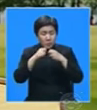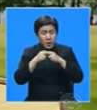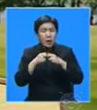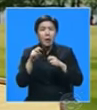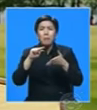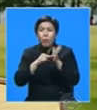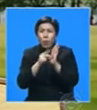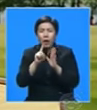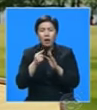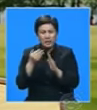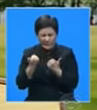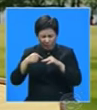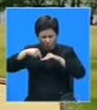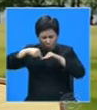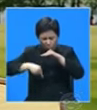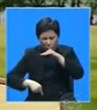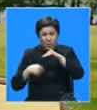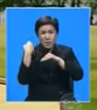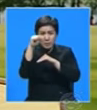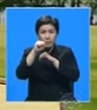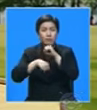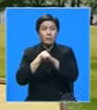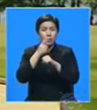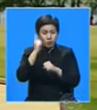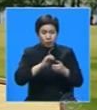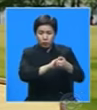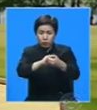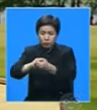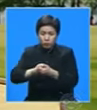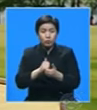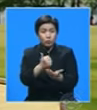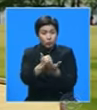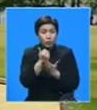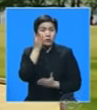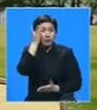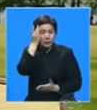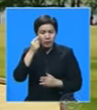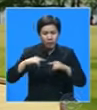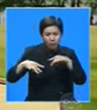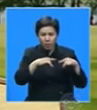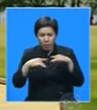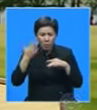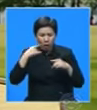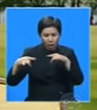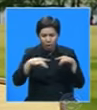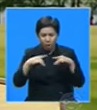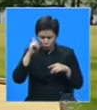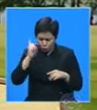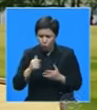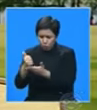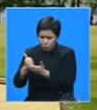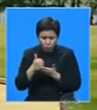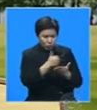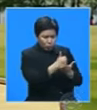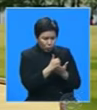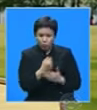การควบคุมอำนาจ22พฤษภาดังนั้นต้องร่วมกันคิดร่วมมือช่วยกันทำนะครับแม้กระทั่งใครขัดแย้งกันมาตลอดก็ต้องช่วยกันถ้าไ